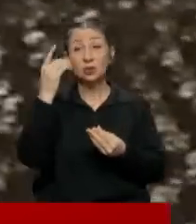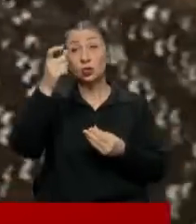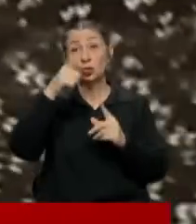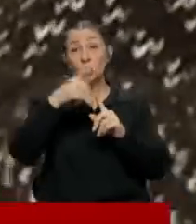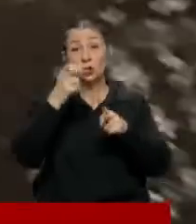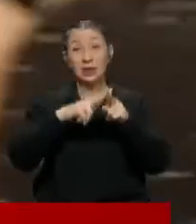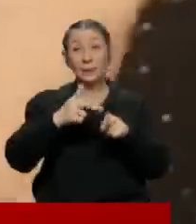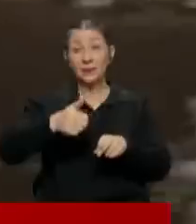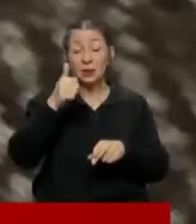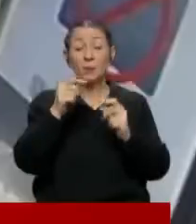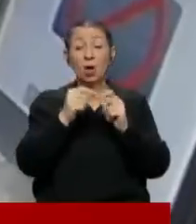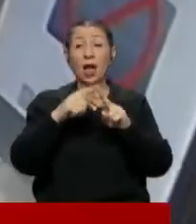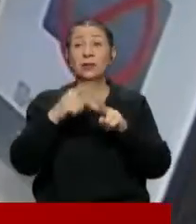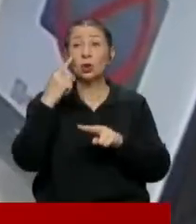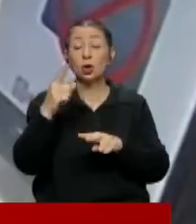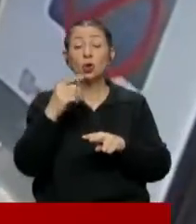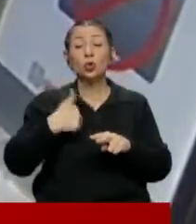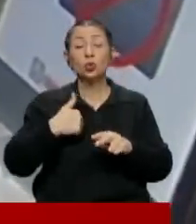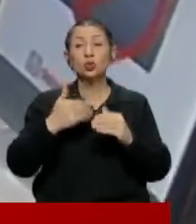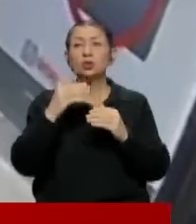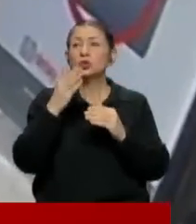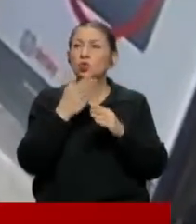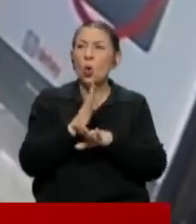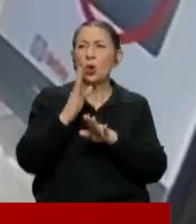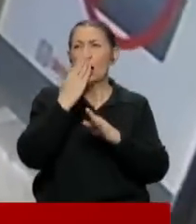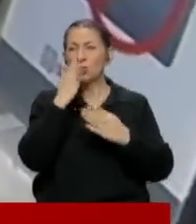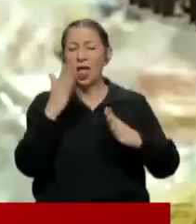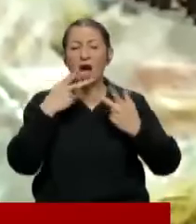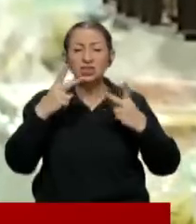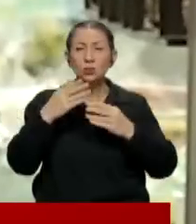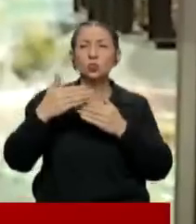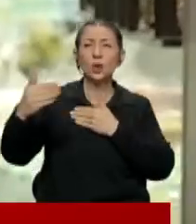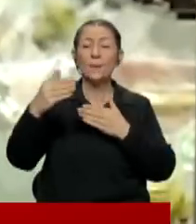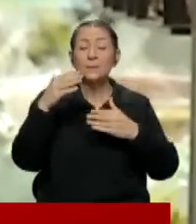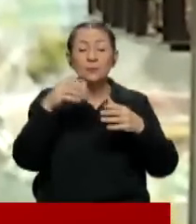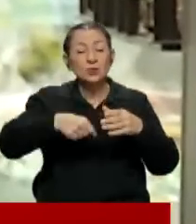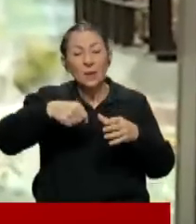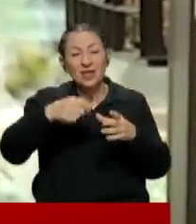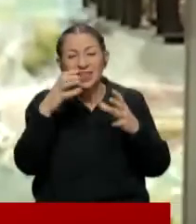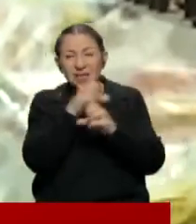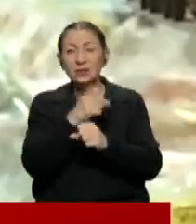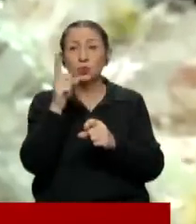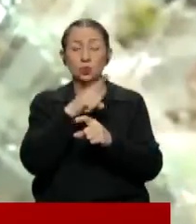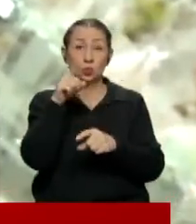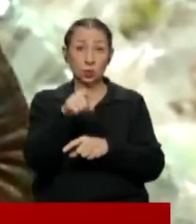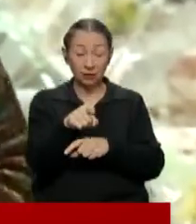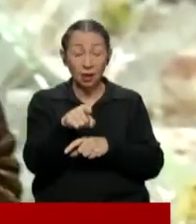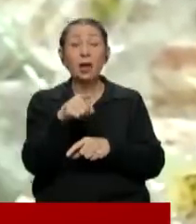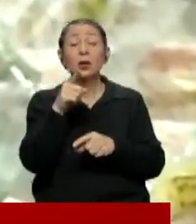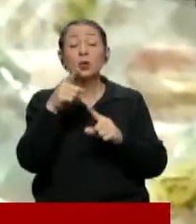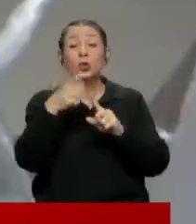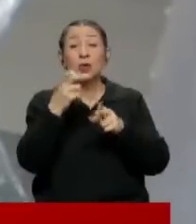Birol Aydemir'e göre kurumun şeffaflığından uzaklaşmasının madde sepetinin gizlenmesinin sonucu yine TÜİK aylık